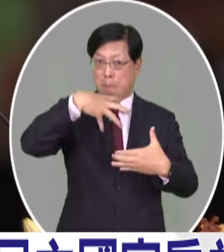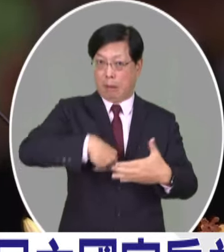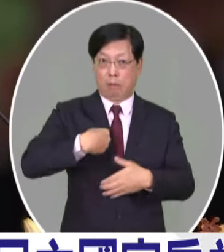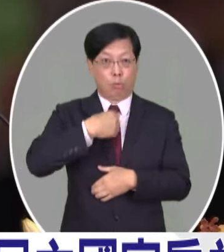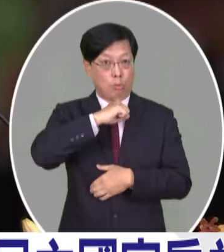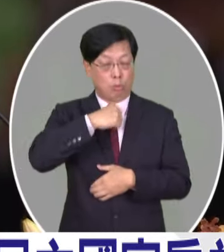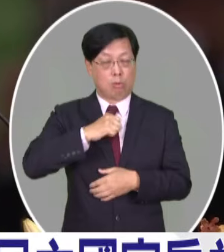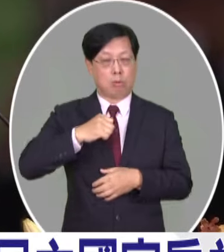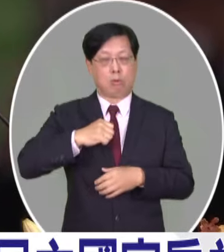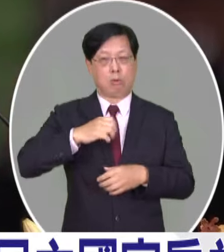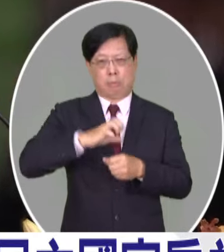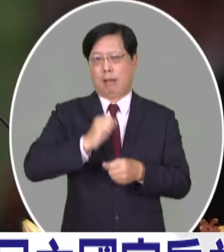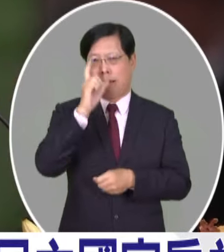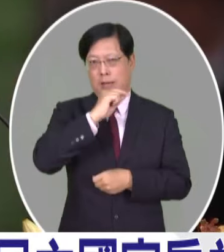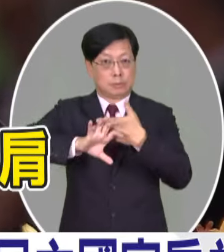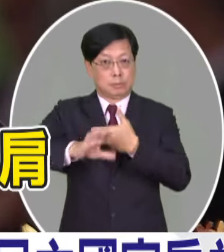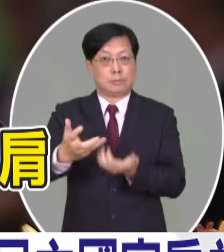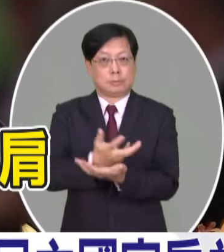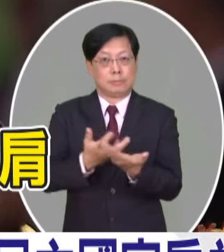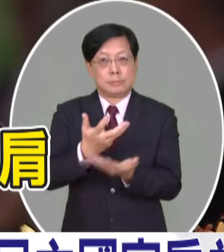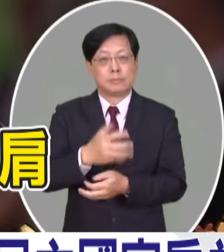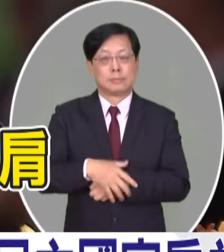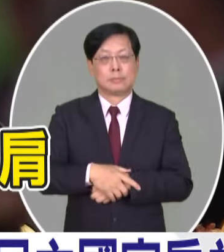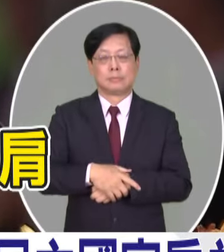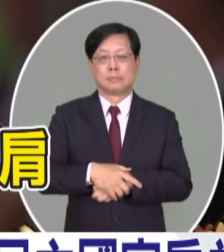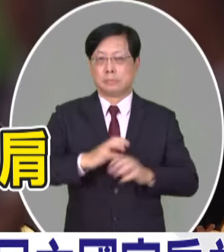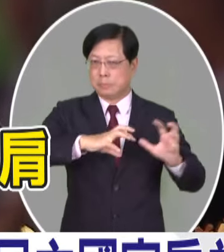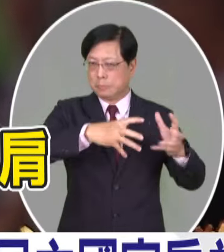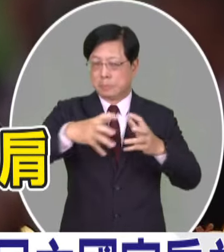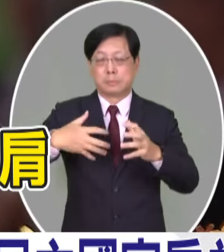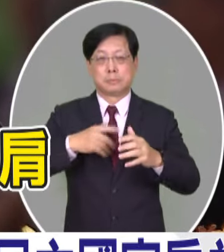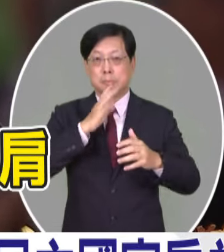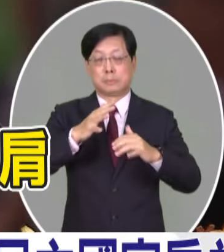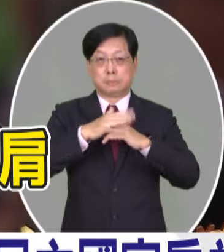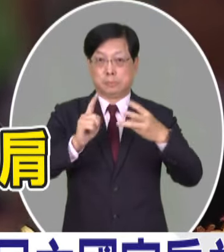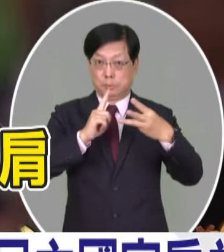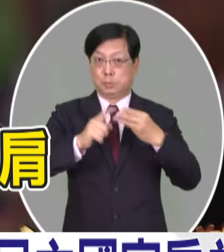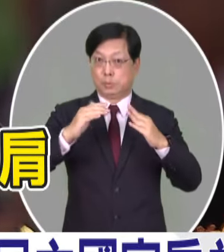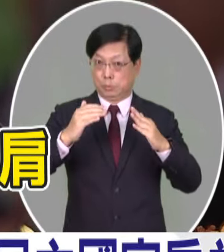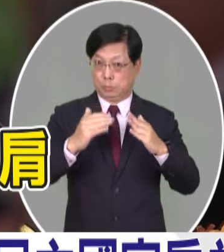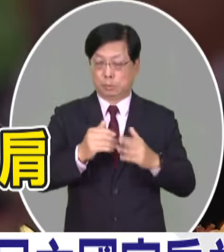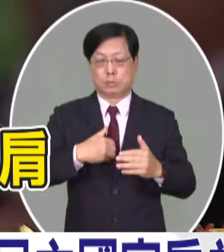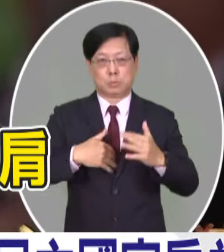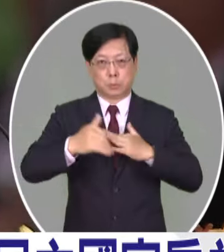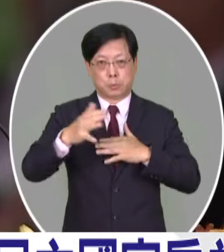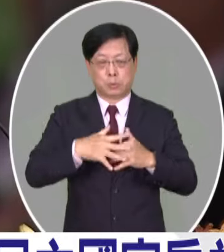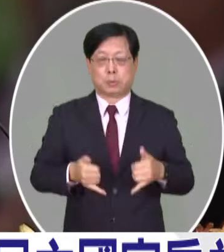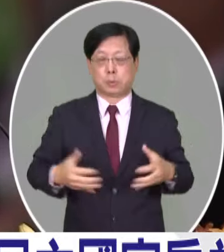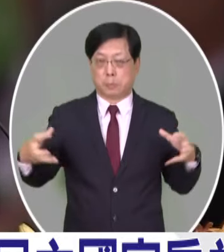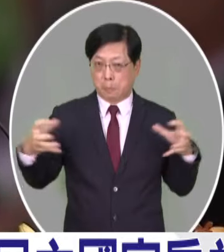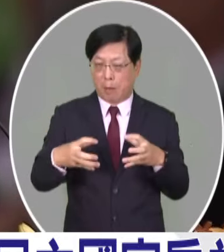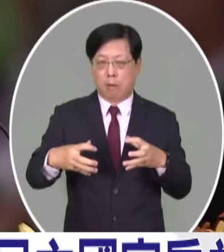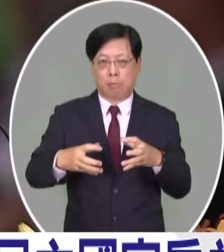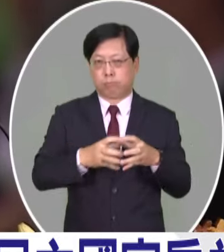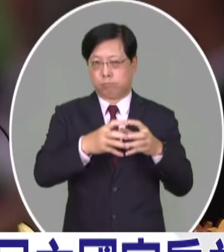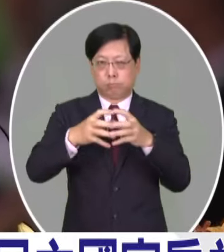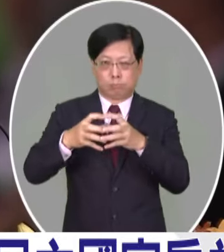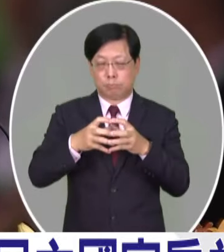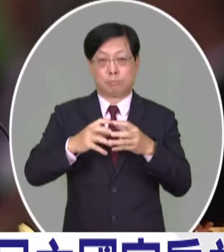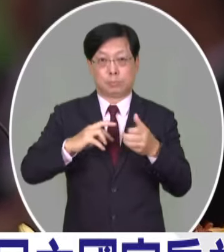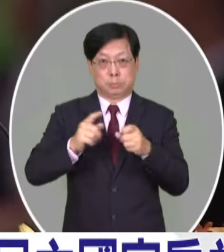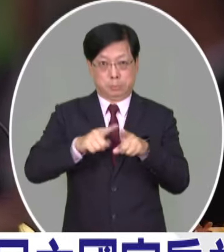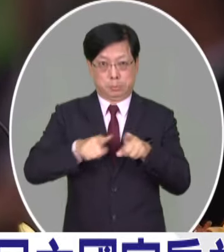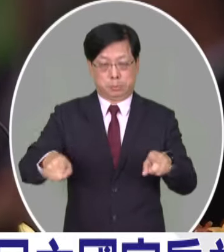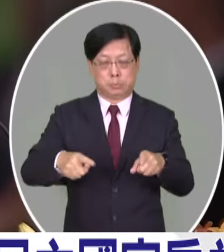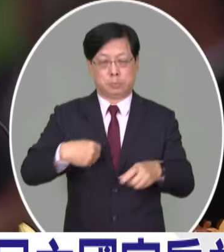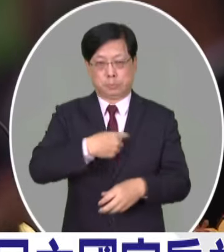图并不会消失，跟全球民主国家肩并肩，形成和平共